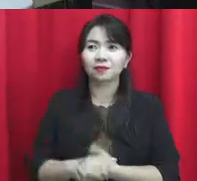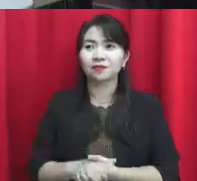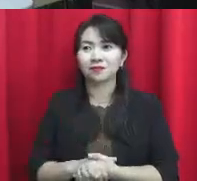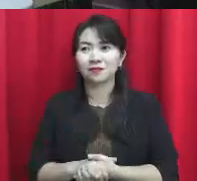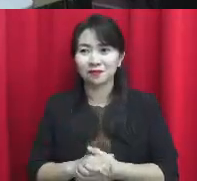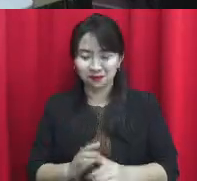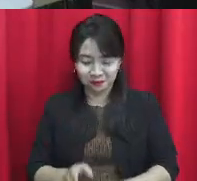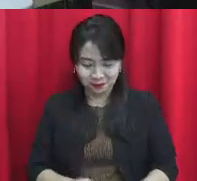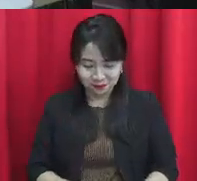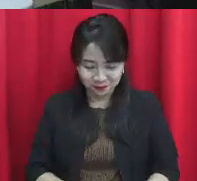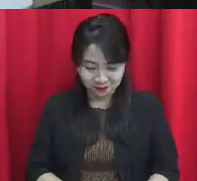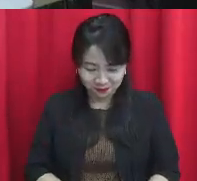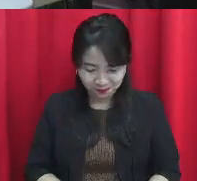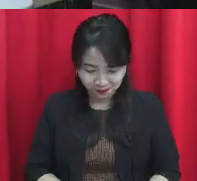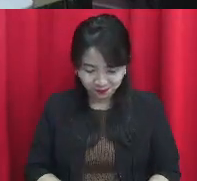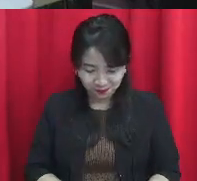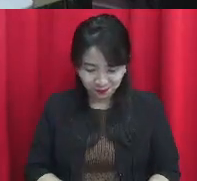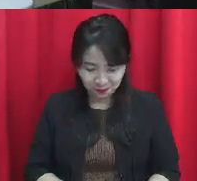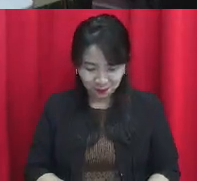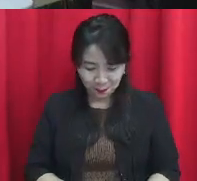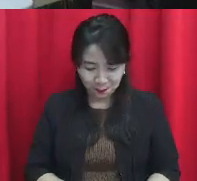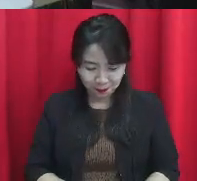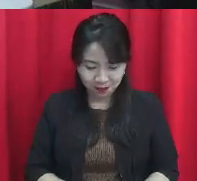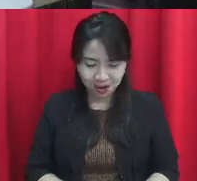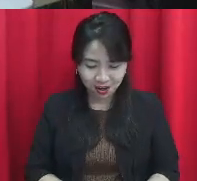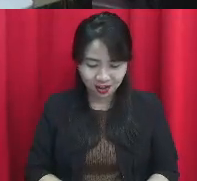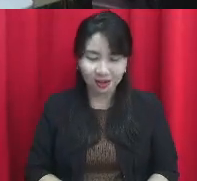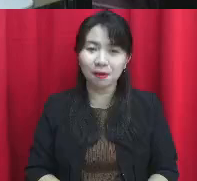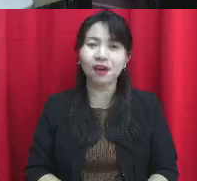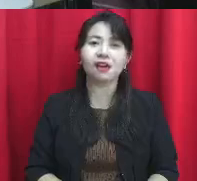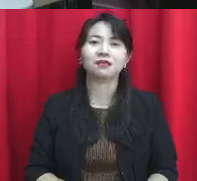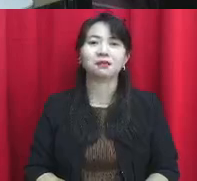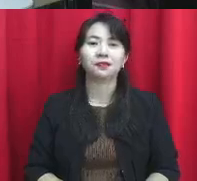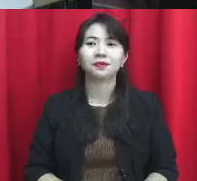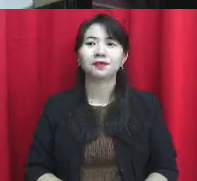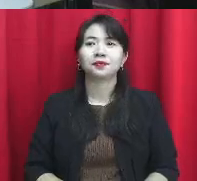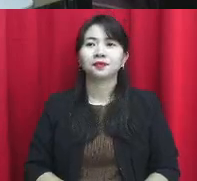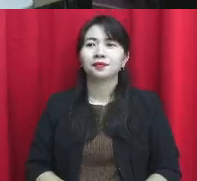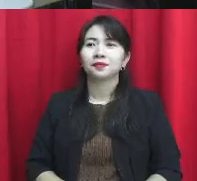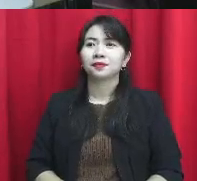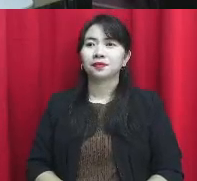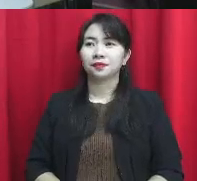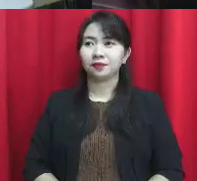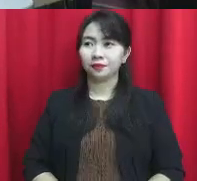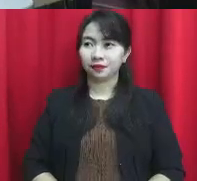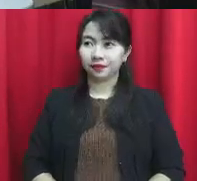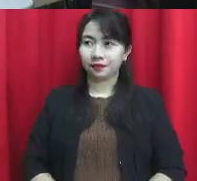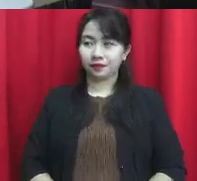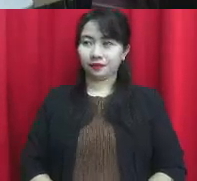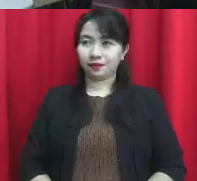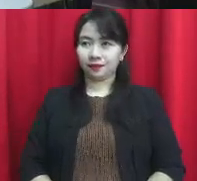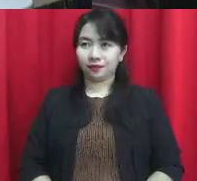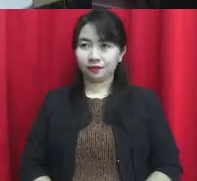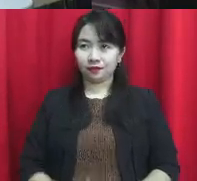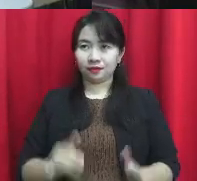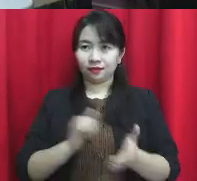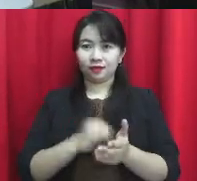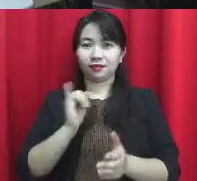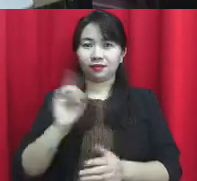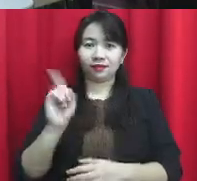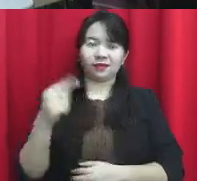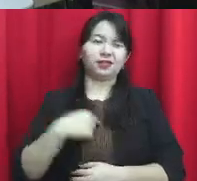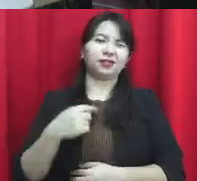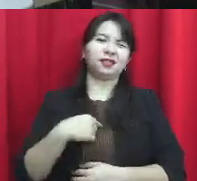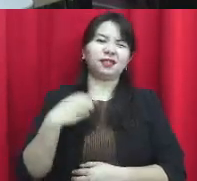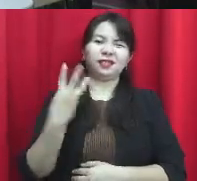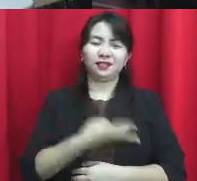Focus Wala kayong pasok I know you can watch you see ibig k sabihin yan ang pagtutuunan namin pasi